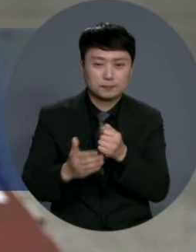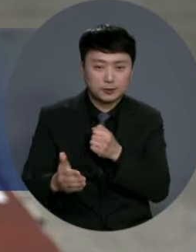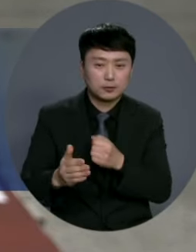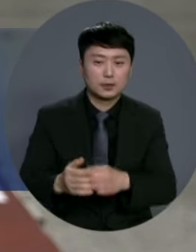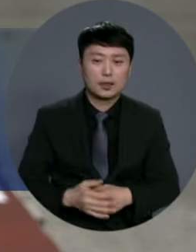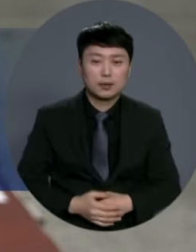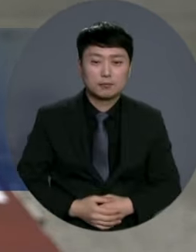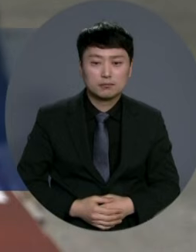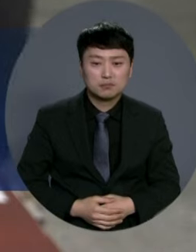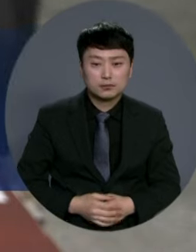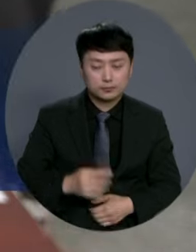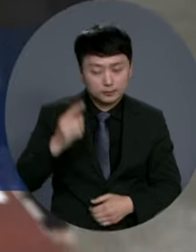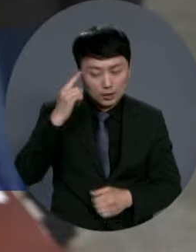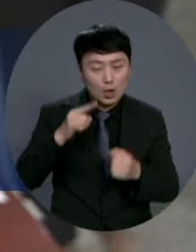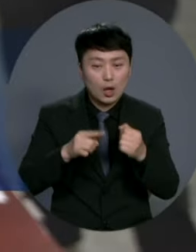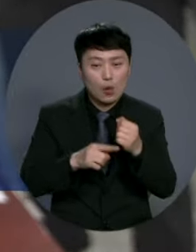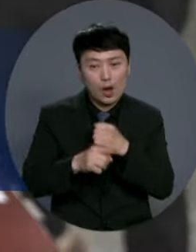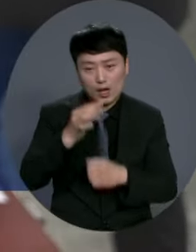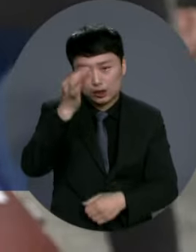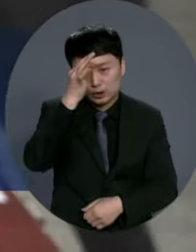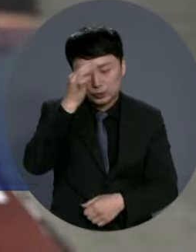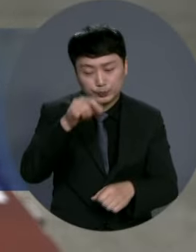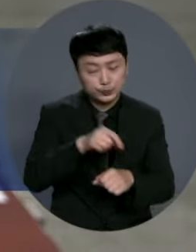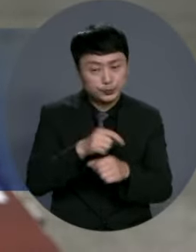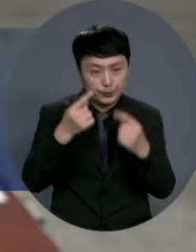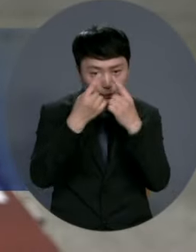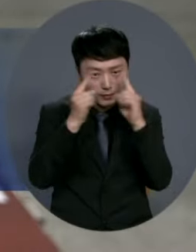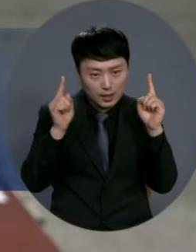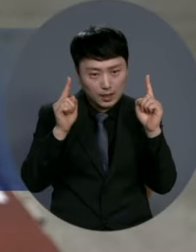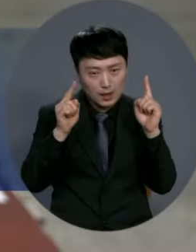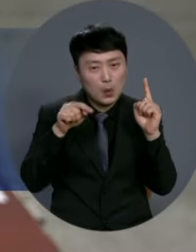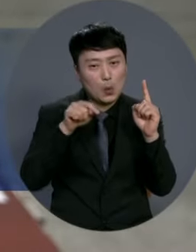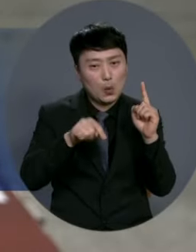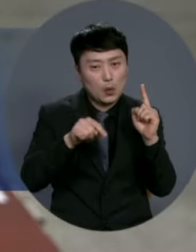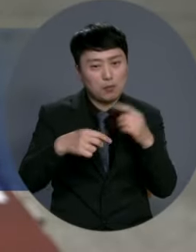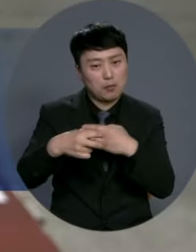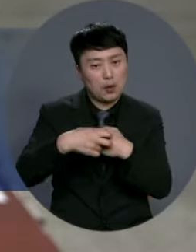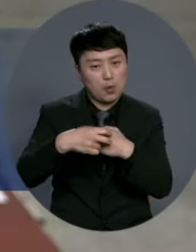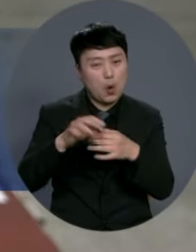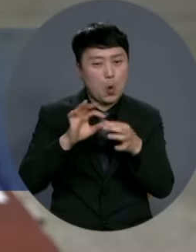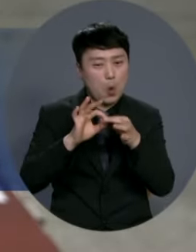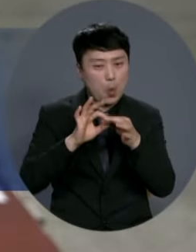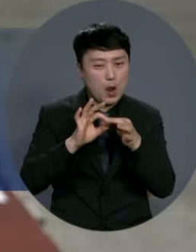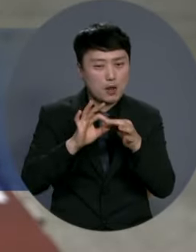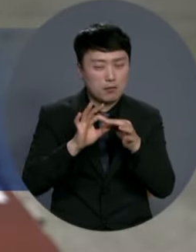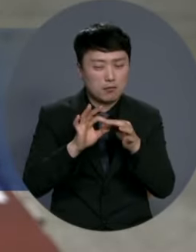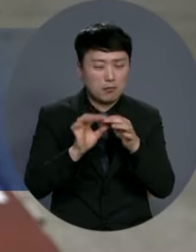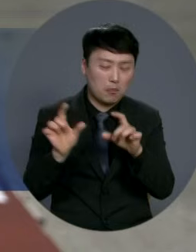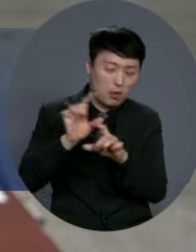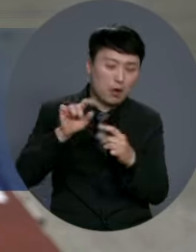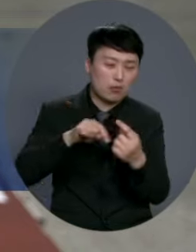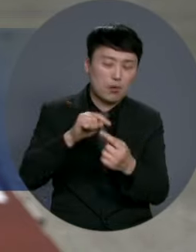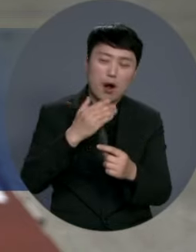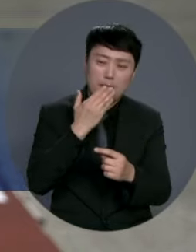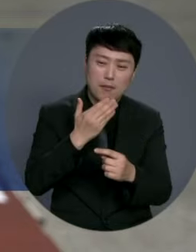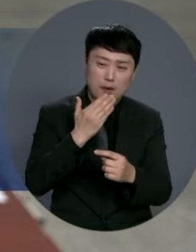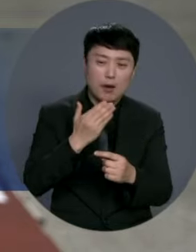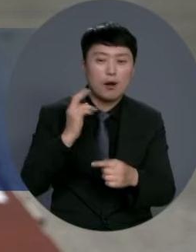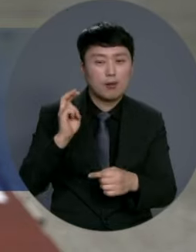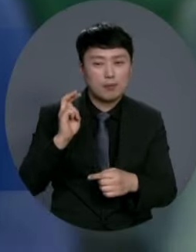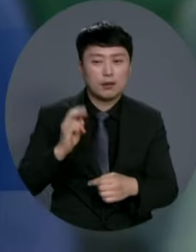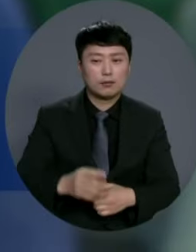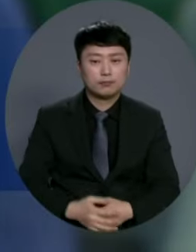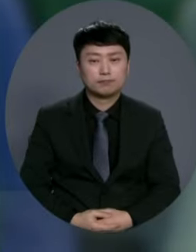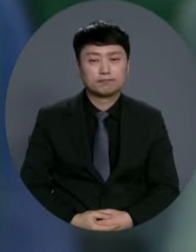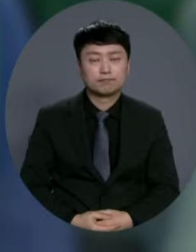경우가 많기 때문에 아무래도 과학기술 특성화대학교에서 그런 특별한 교육과정을 조금 더 잘 운영할 수 있는 가능성이 높을 것